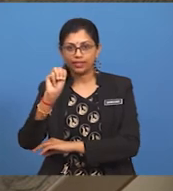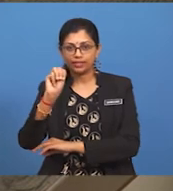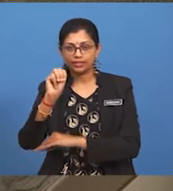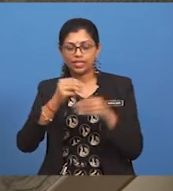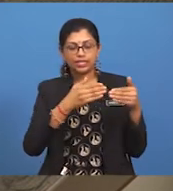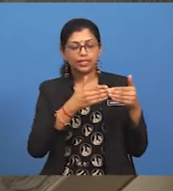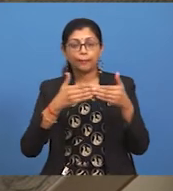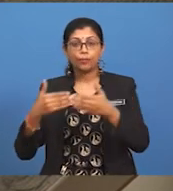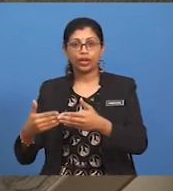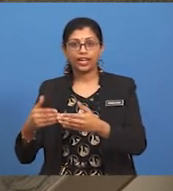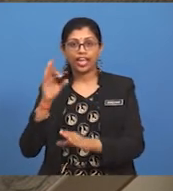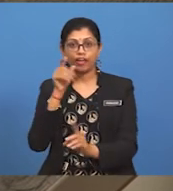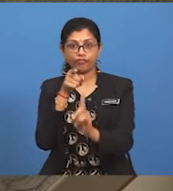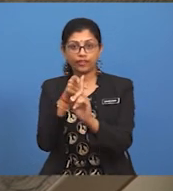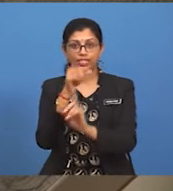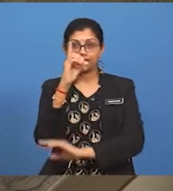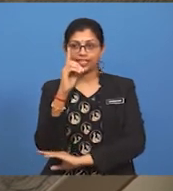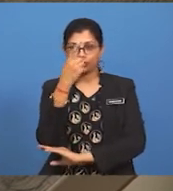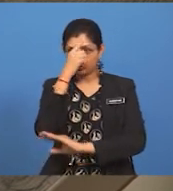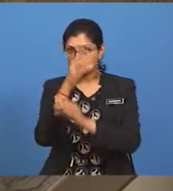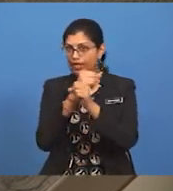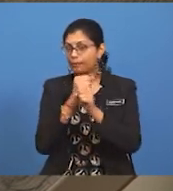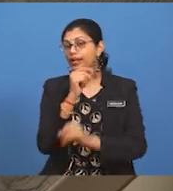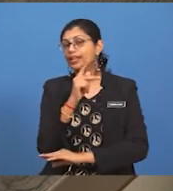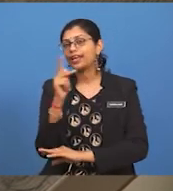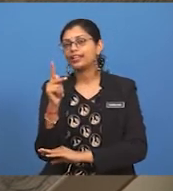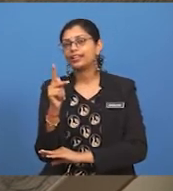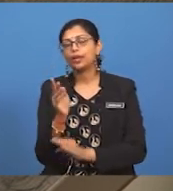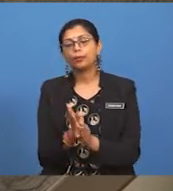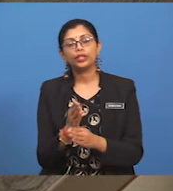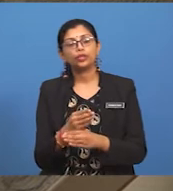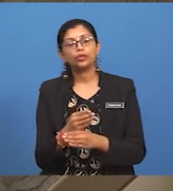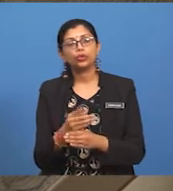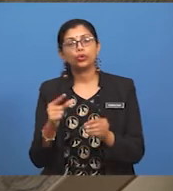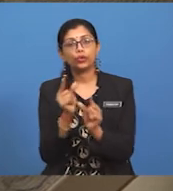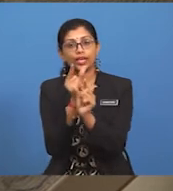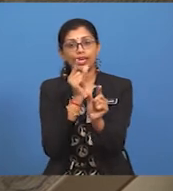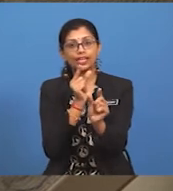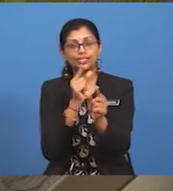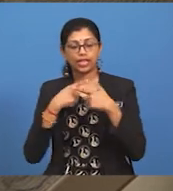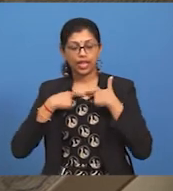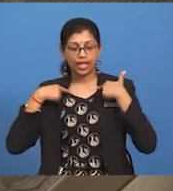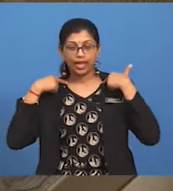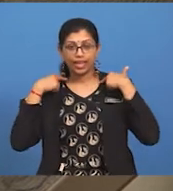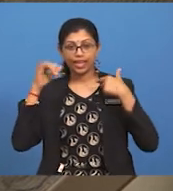Sambungkan F ke D untuk mendapat bentuk garis leher yang baru.